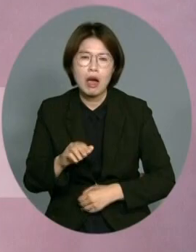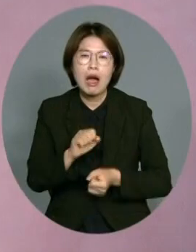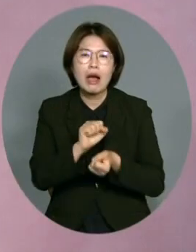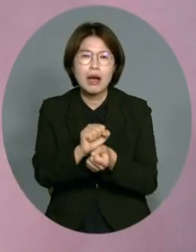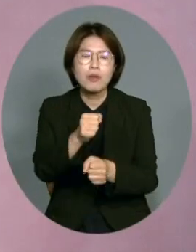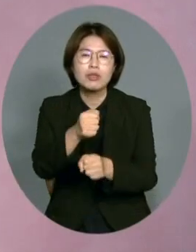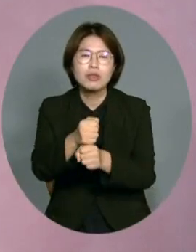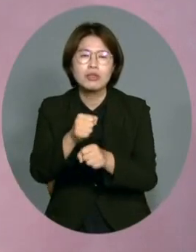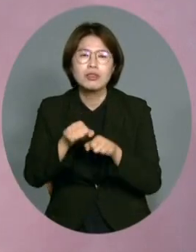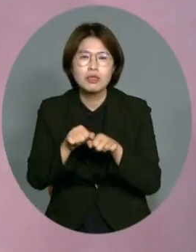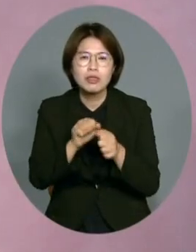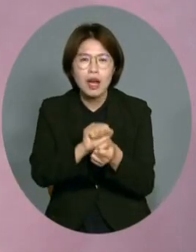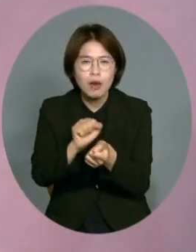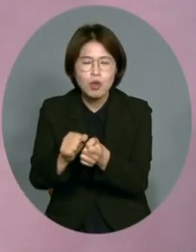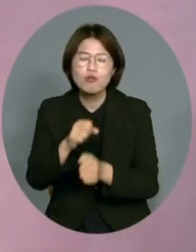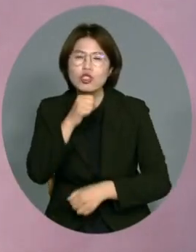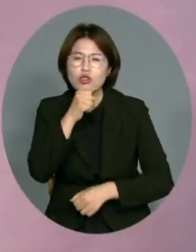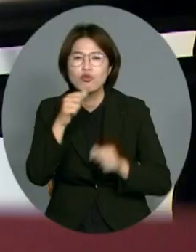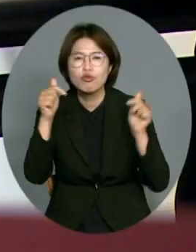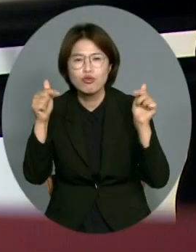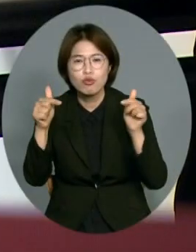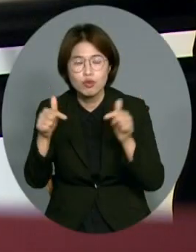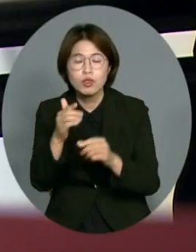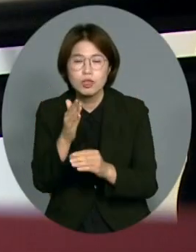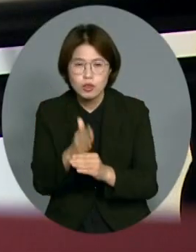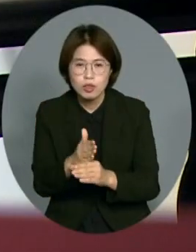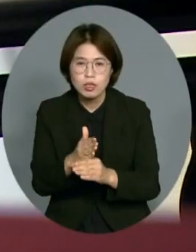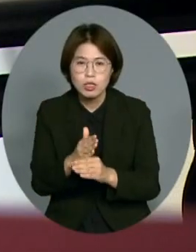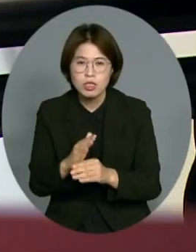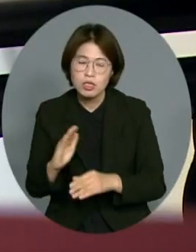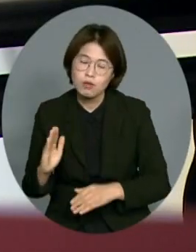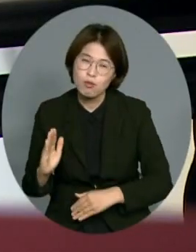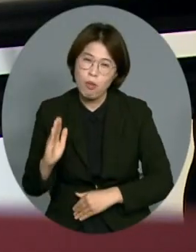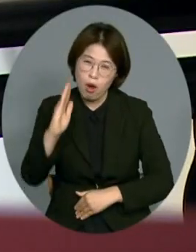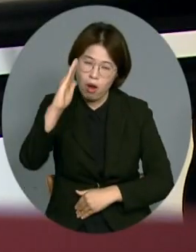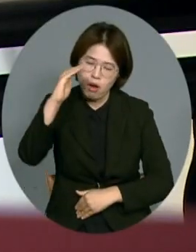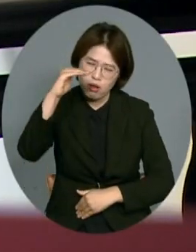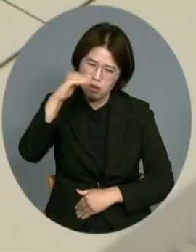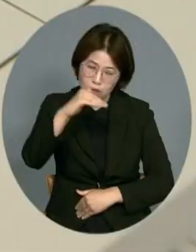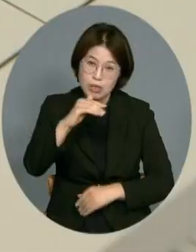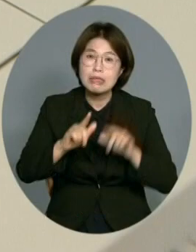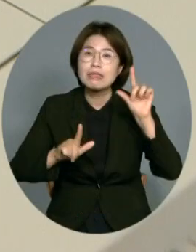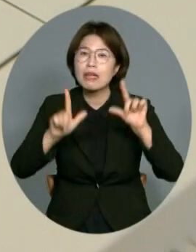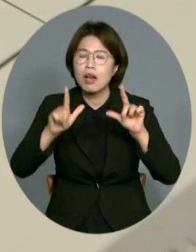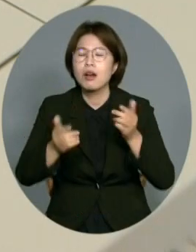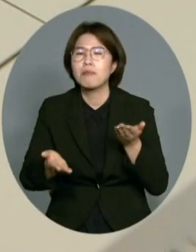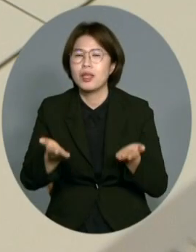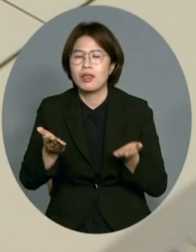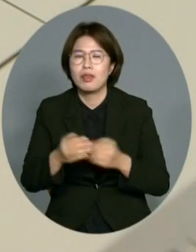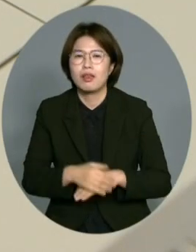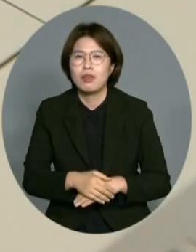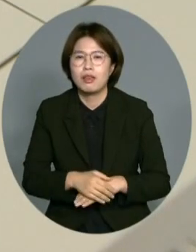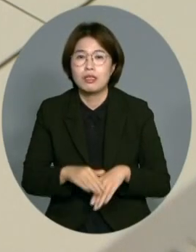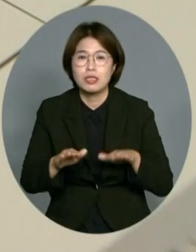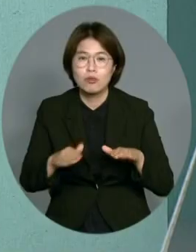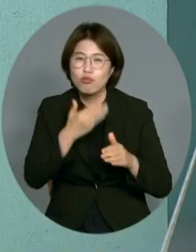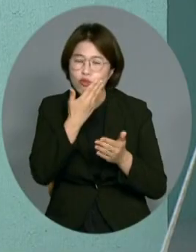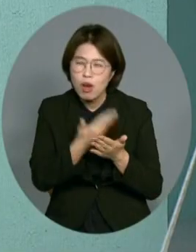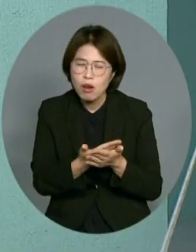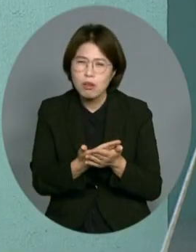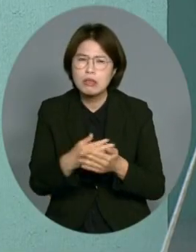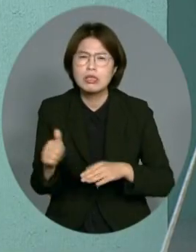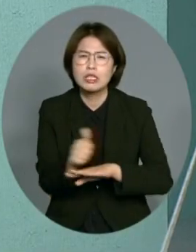생산 지수가 점차 낮아지고 있어 현재 정점을 지나는 중으로 판단하고 있습니다. 관건은